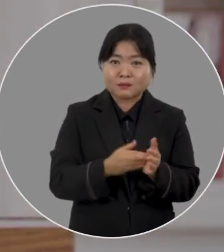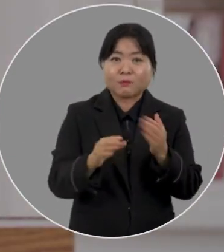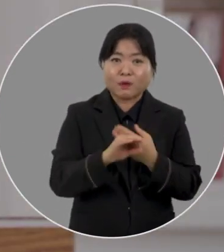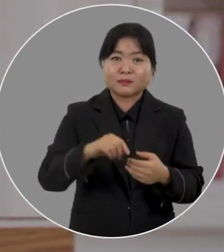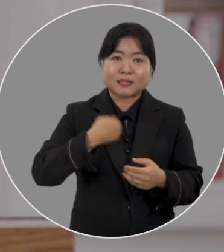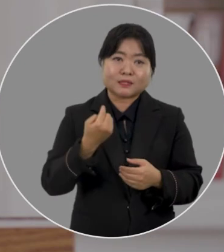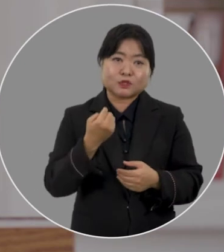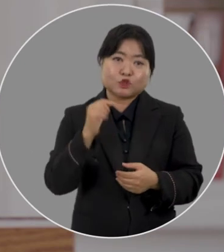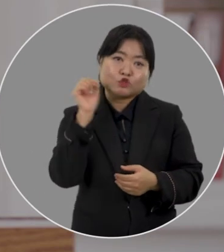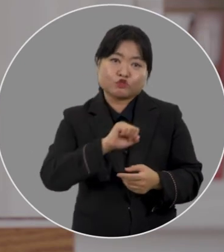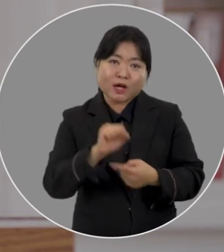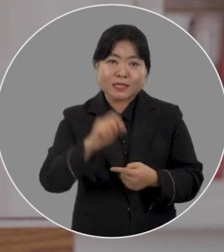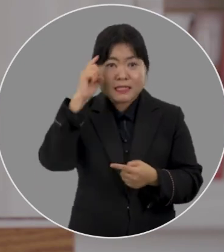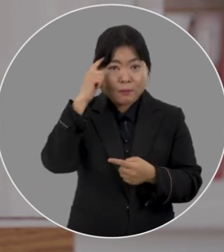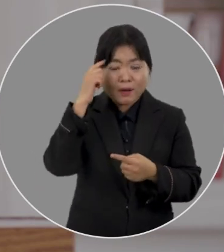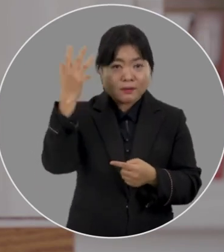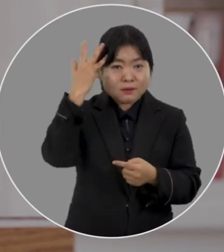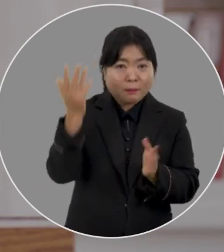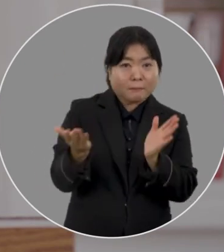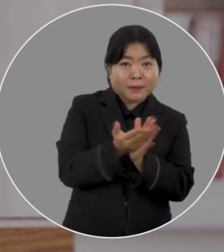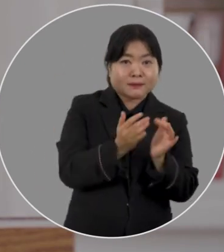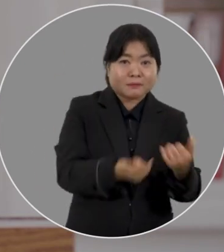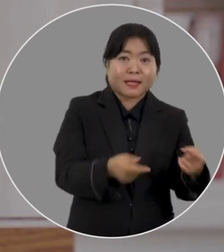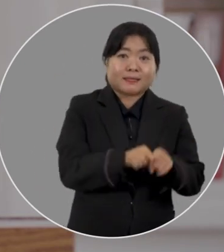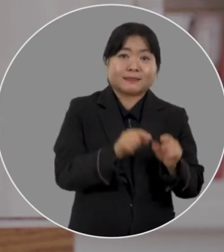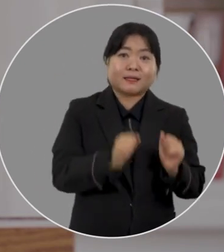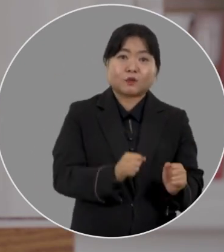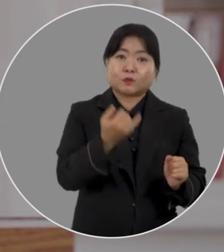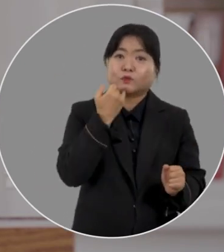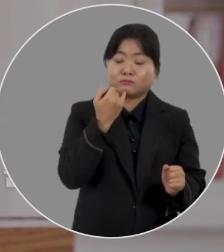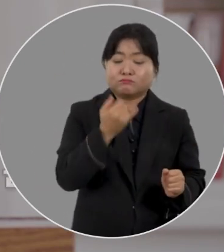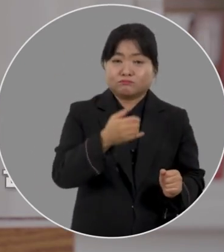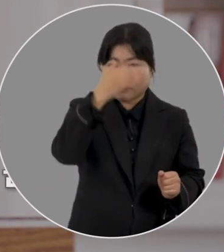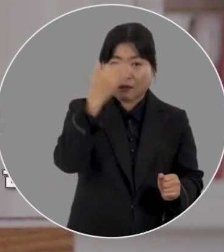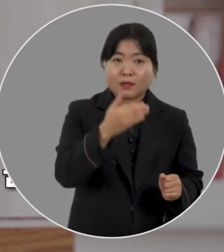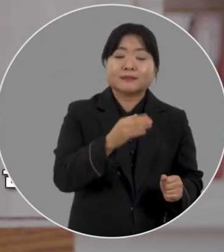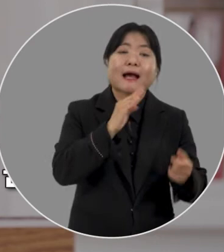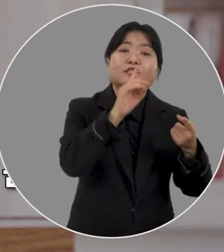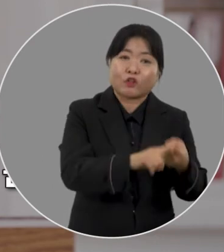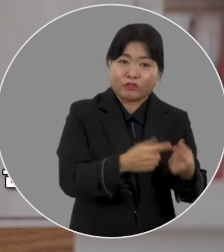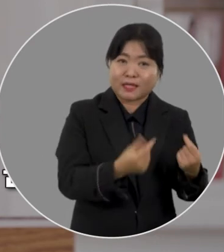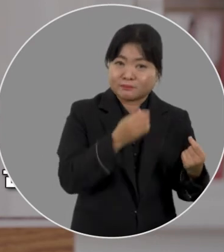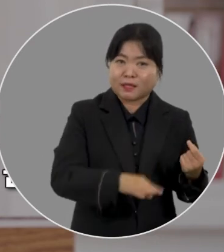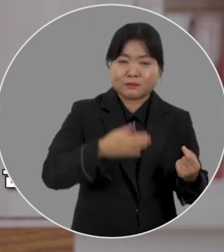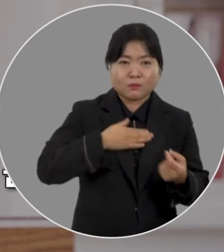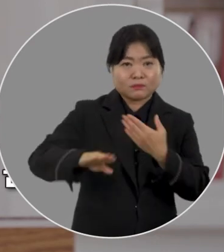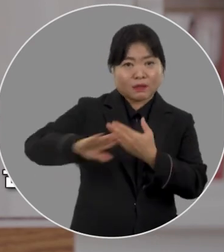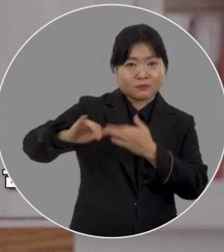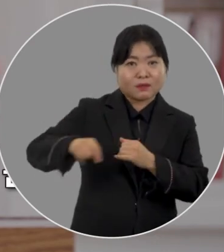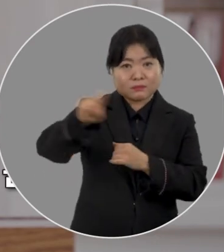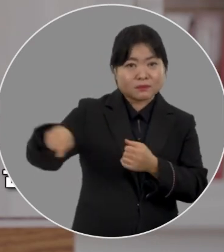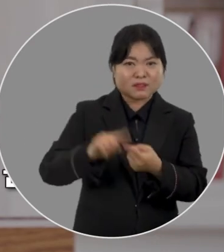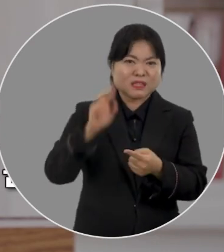취향과 이념과 철학에 맞는 사람을 같이 하는 것은 당연하지만 자기와 다른 사람을 극단적인 혐오와